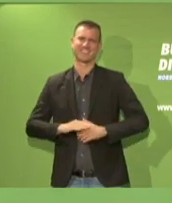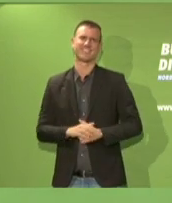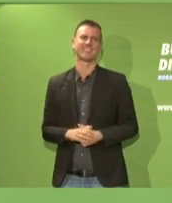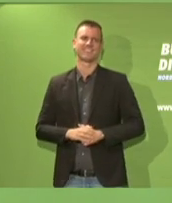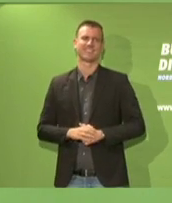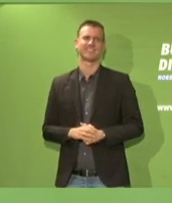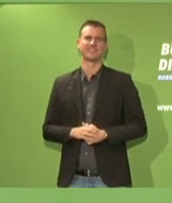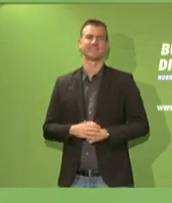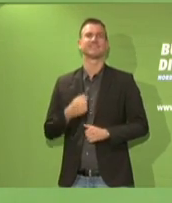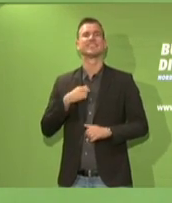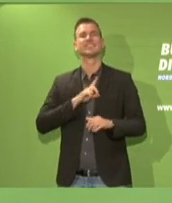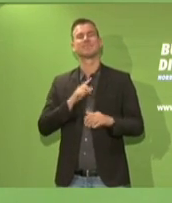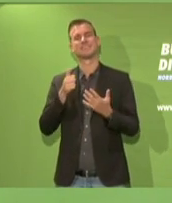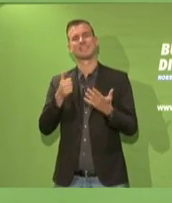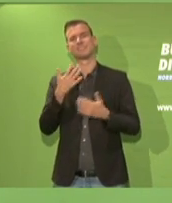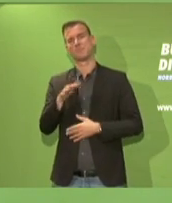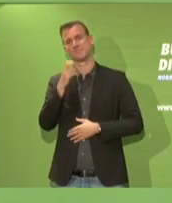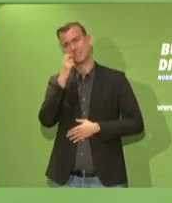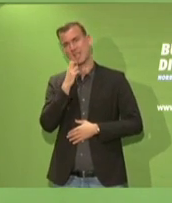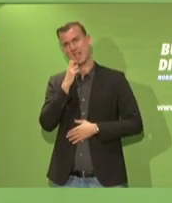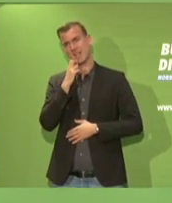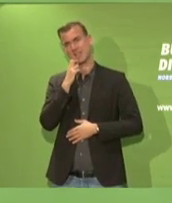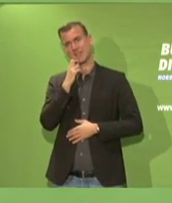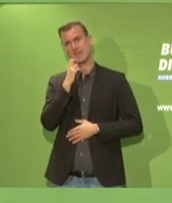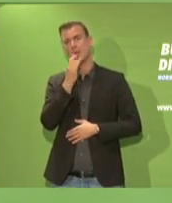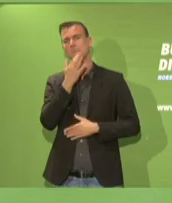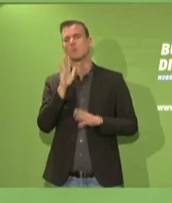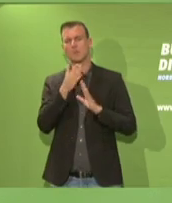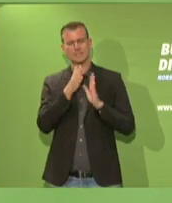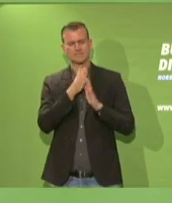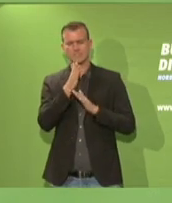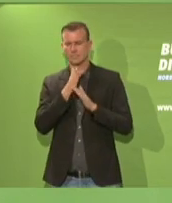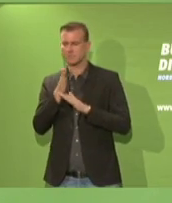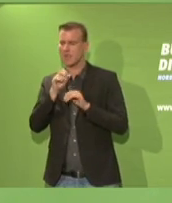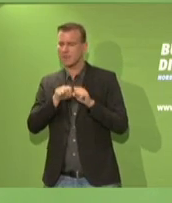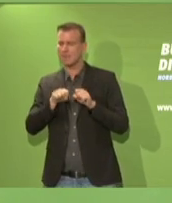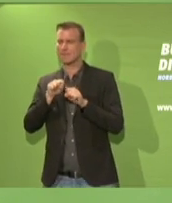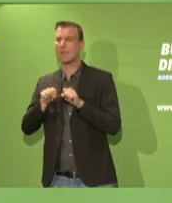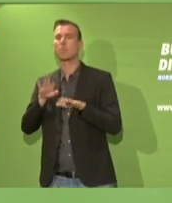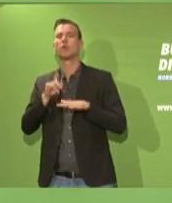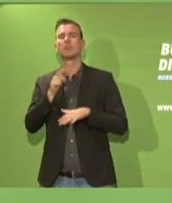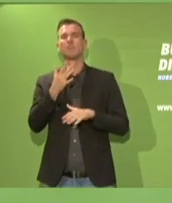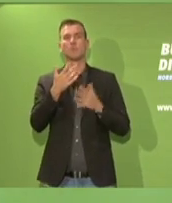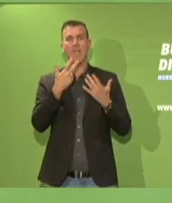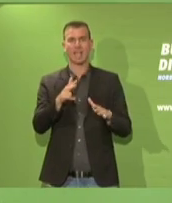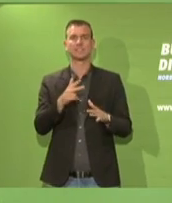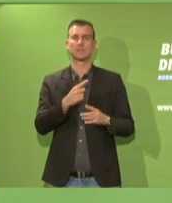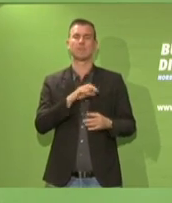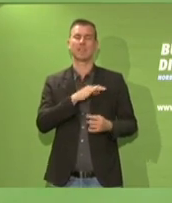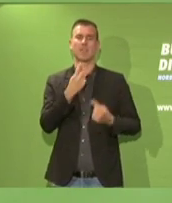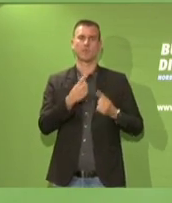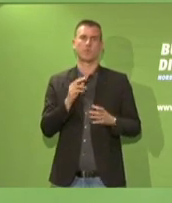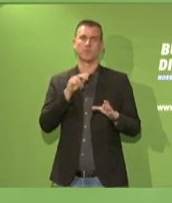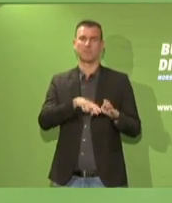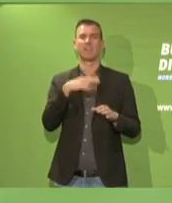Ich bin 56 Jahre alt und bin mit wenigen Unterbrechungen schon seit 1985 bei den Grünen tätig. Ich